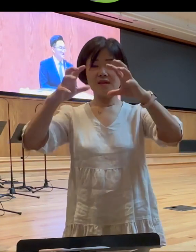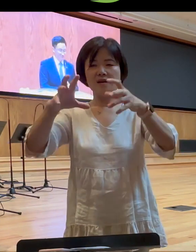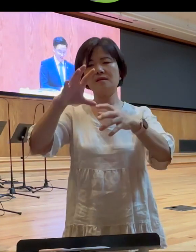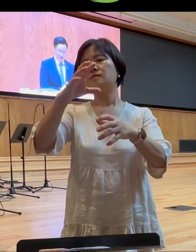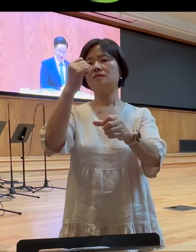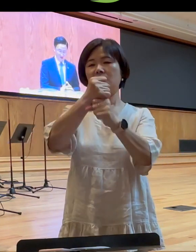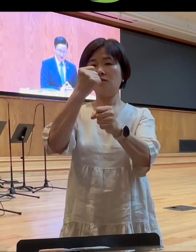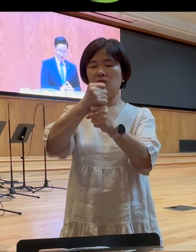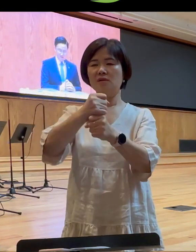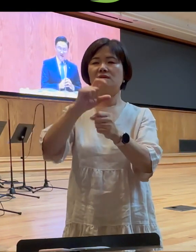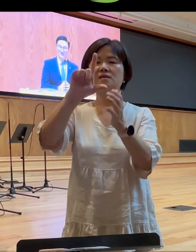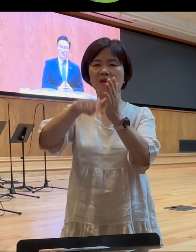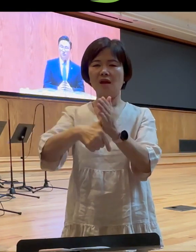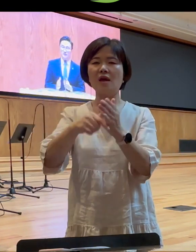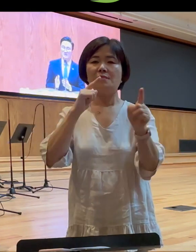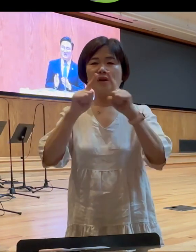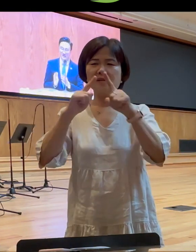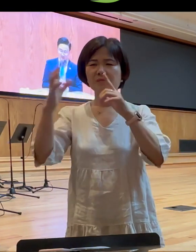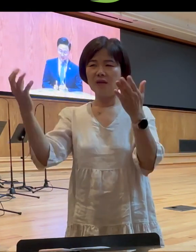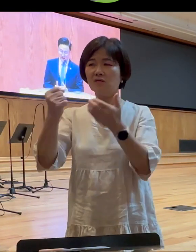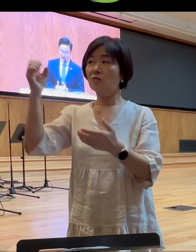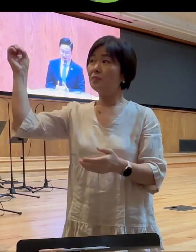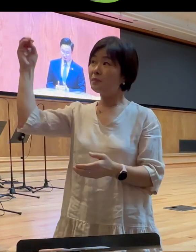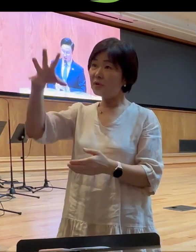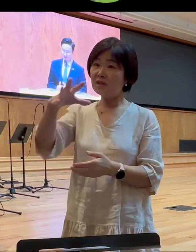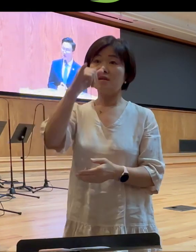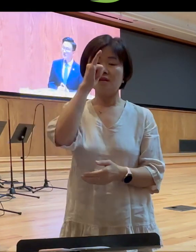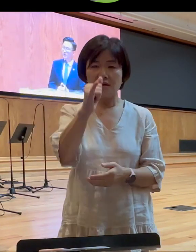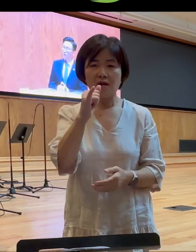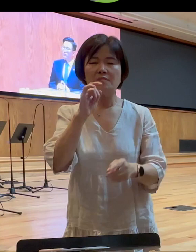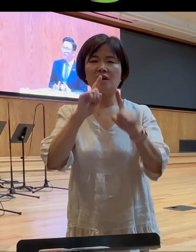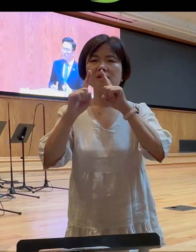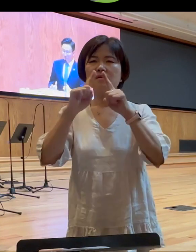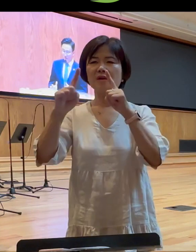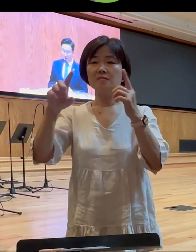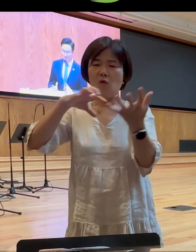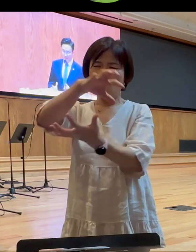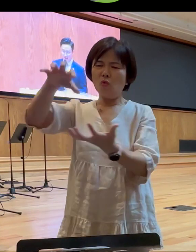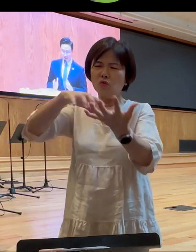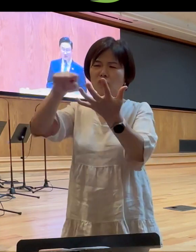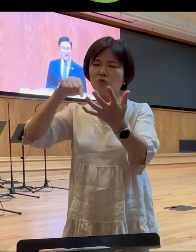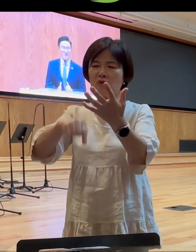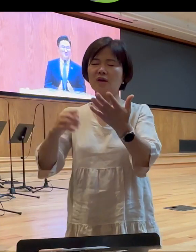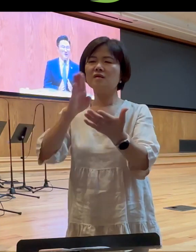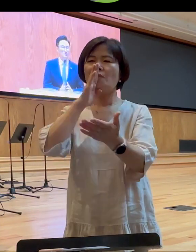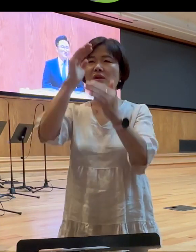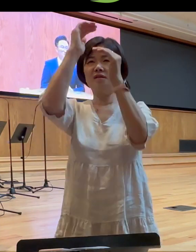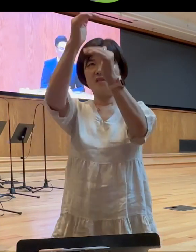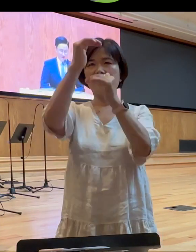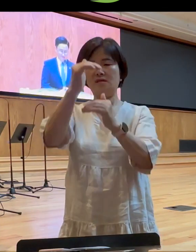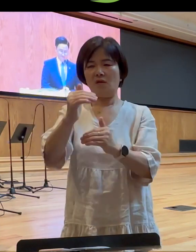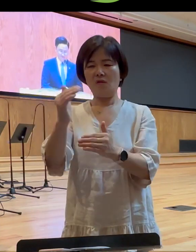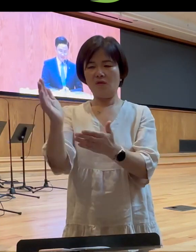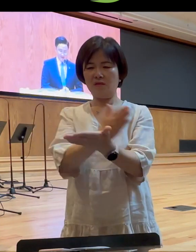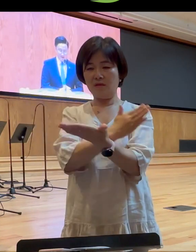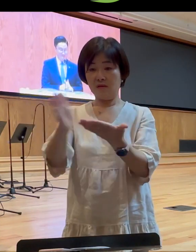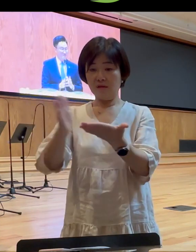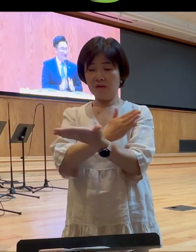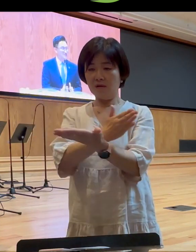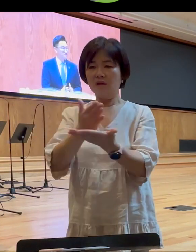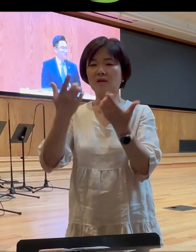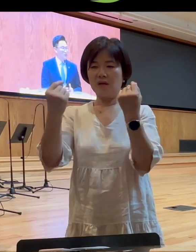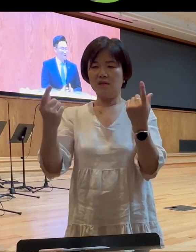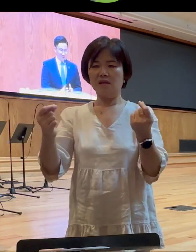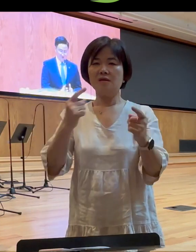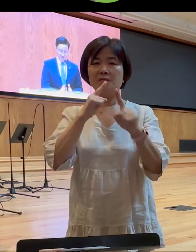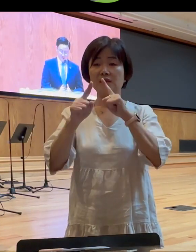창조하실 때 말씀으로 빛이 있으라 말씀하시며 혼돈 속에 질서를 세우신 것처럼